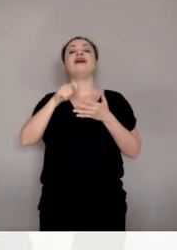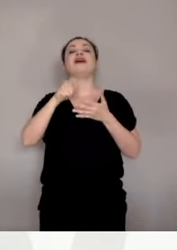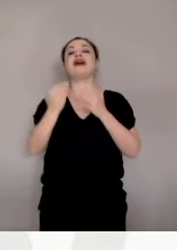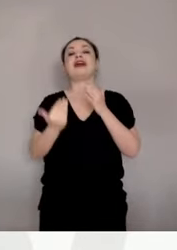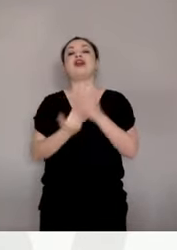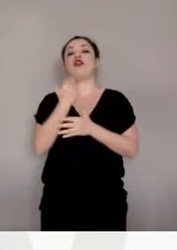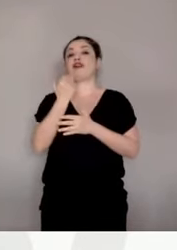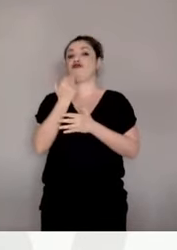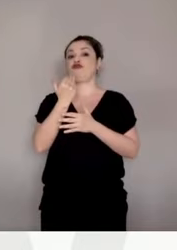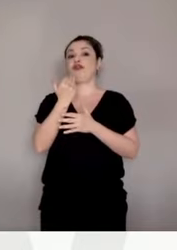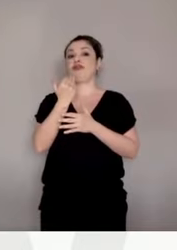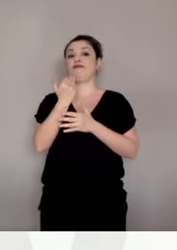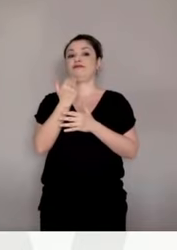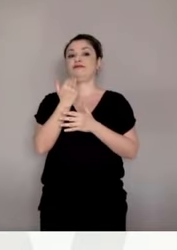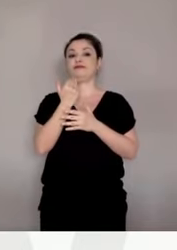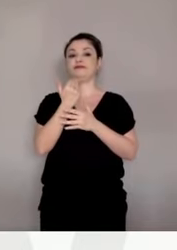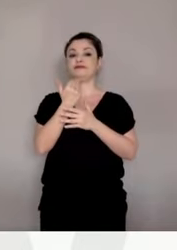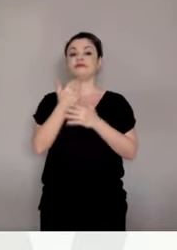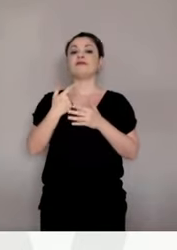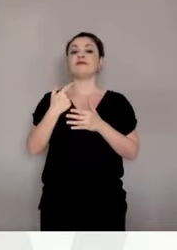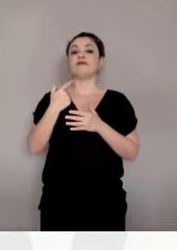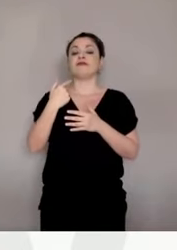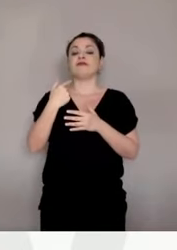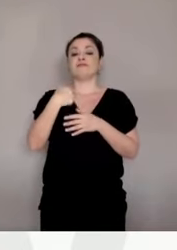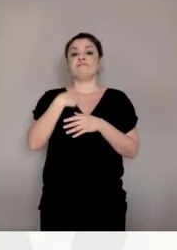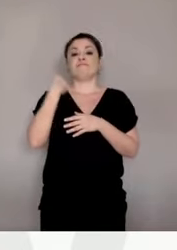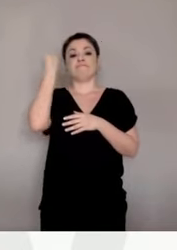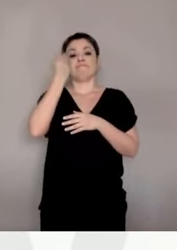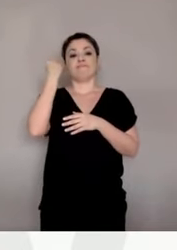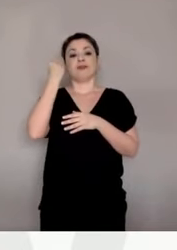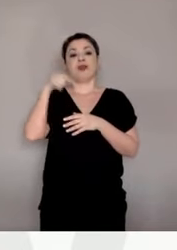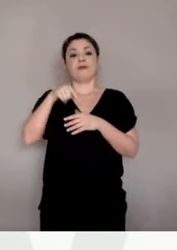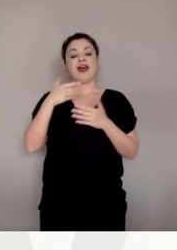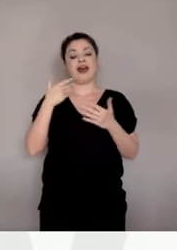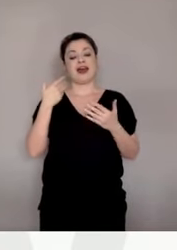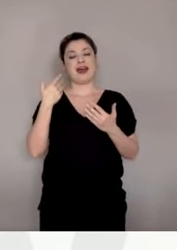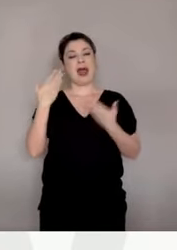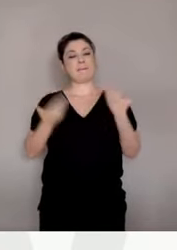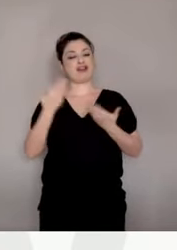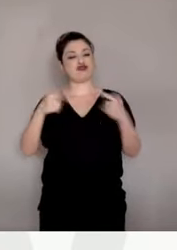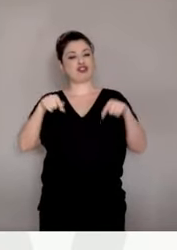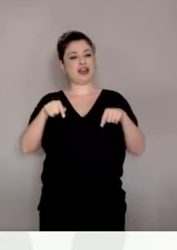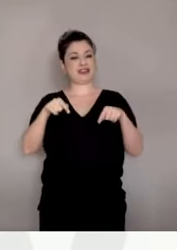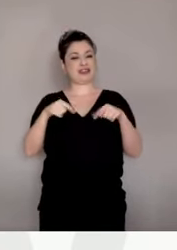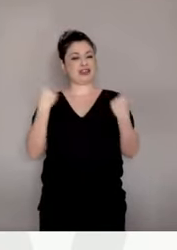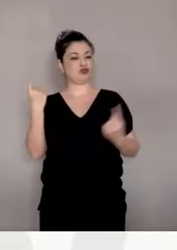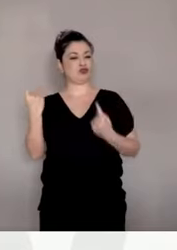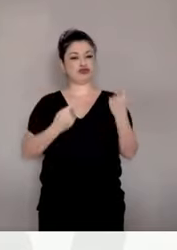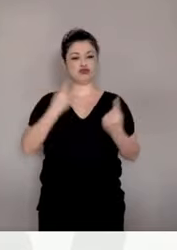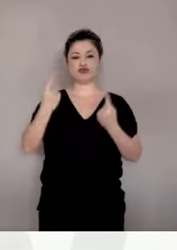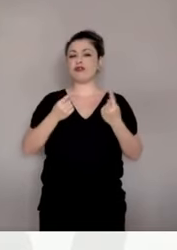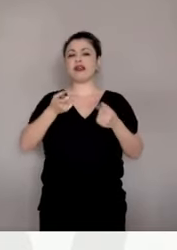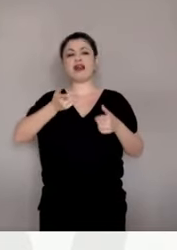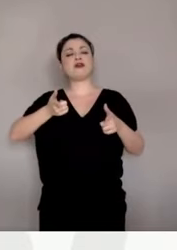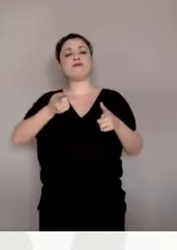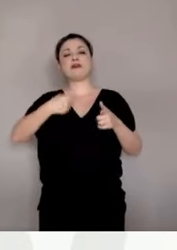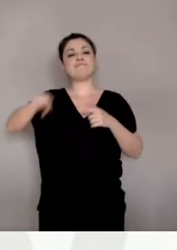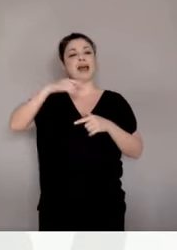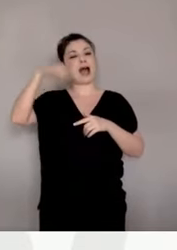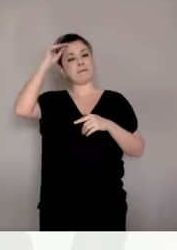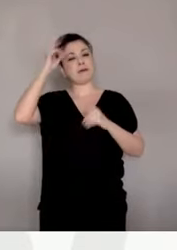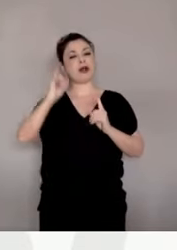dell'innovazione. Credo che questa emergenza ci ha insegnato come sapere affrontare le sfide